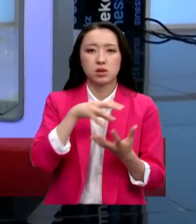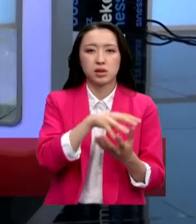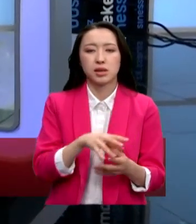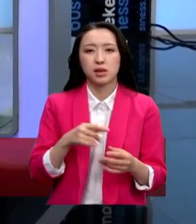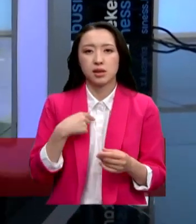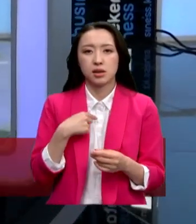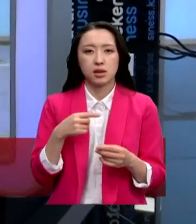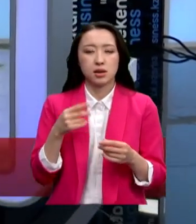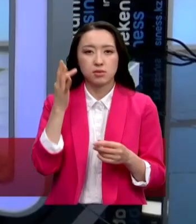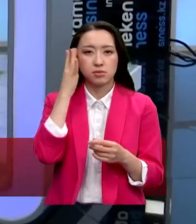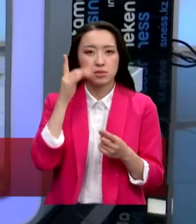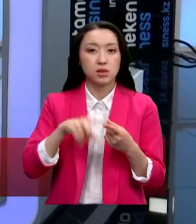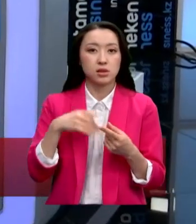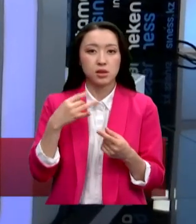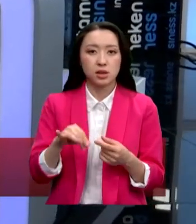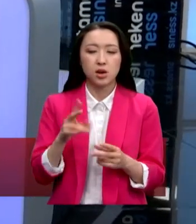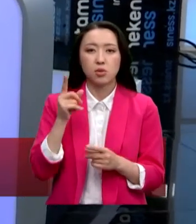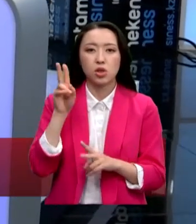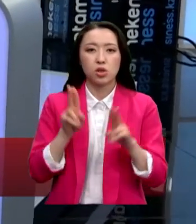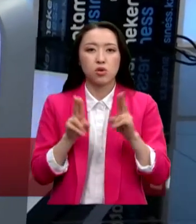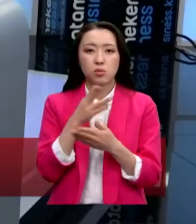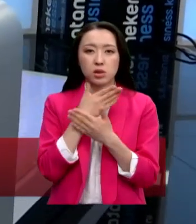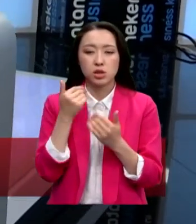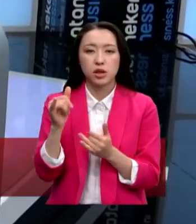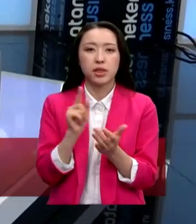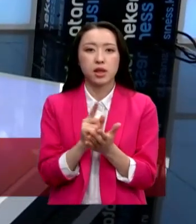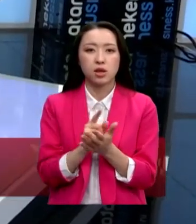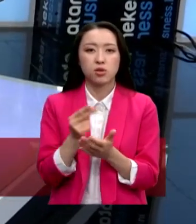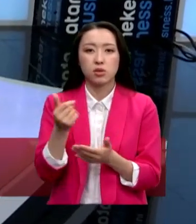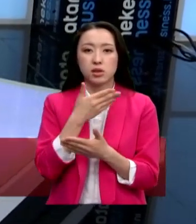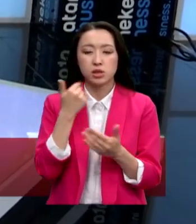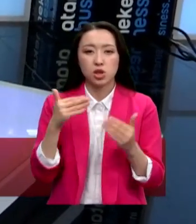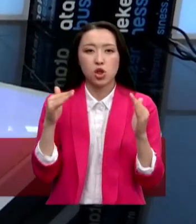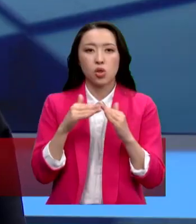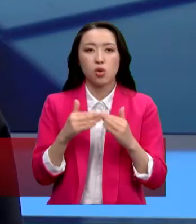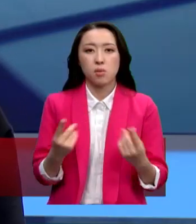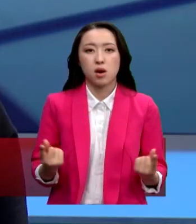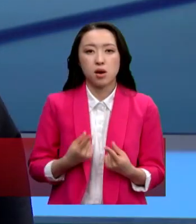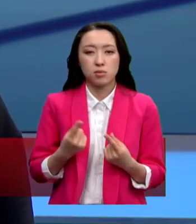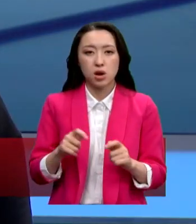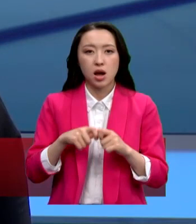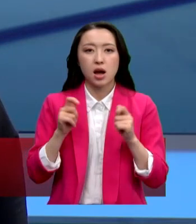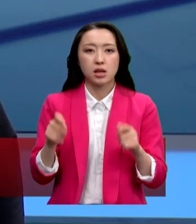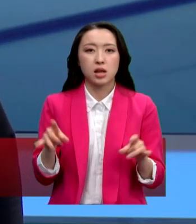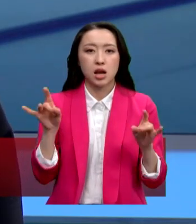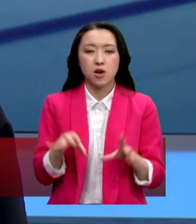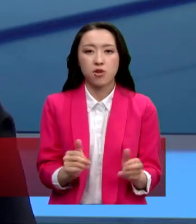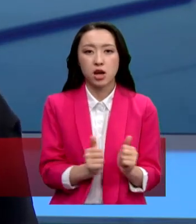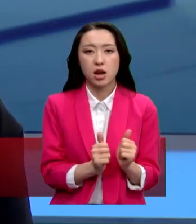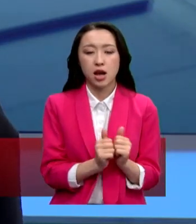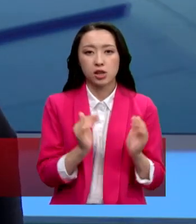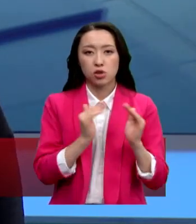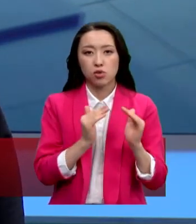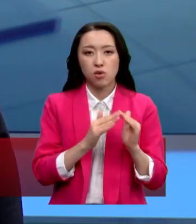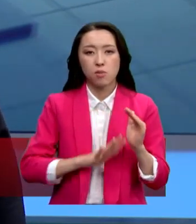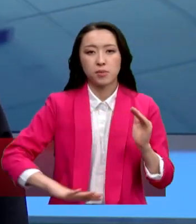Никаких норм абсолютно не соблюдается, люди никаких налогов не платят, они дома, папа, мама, я, дружная семья, они открыли также кафешку рядом с домом или там во